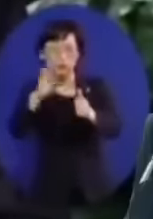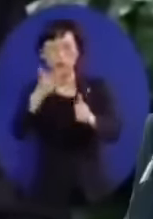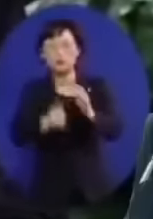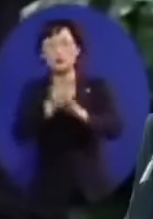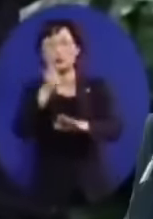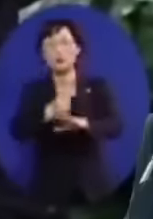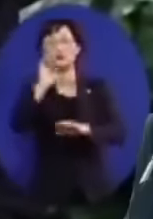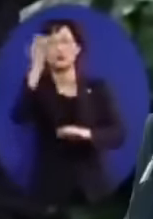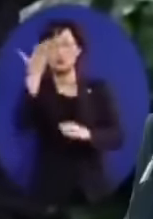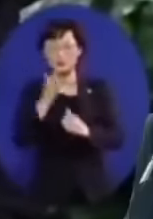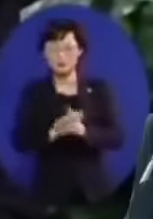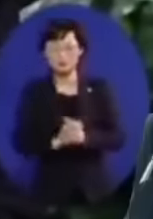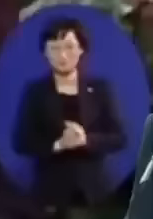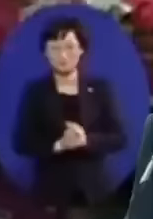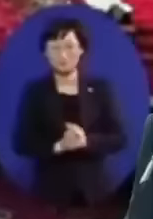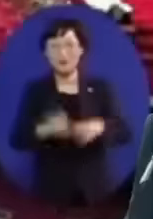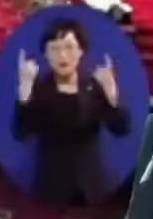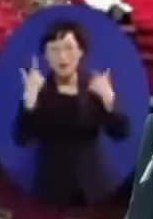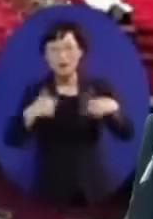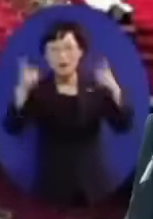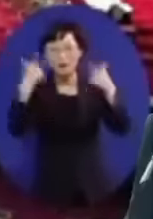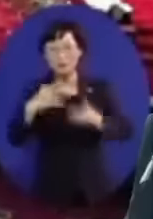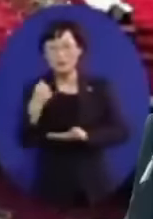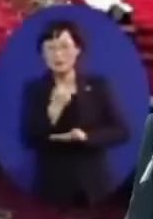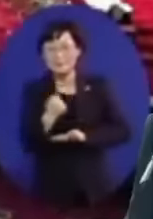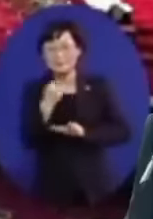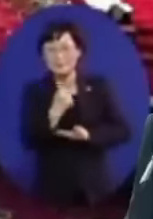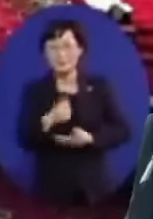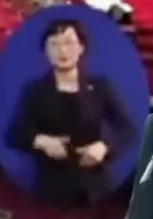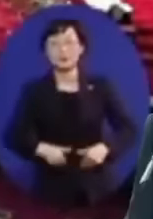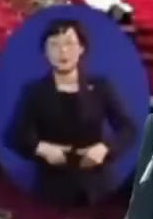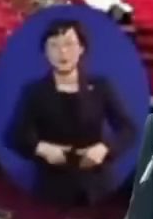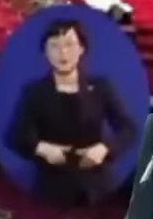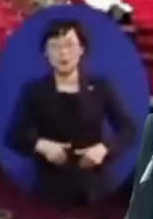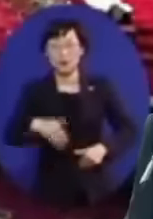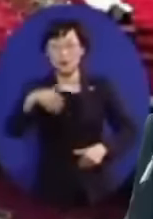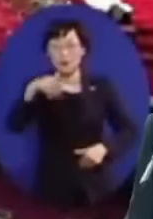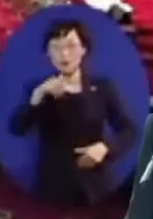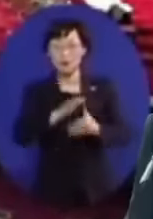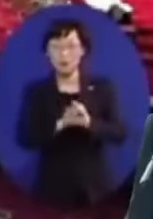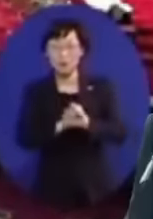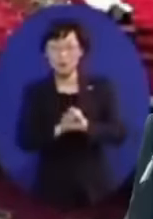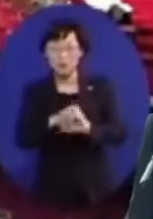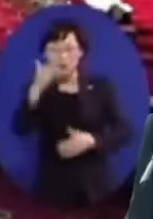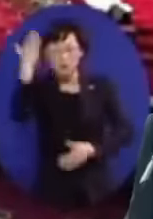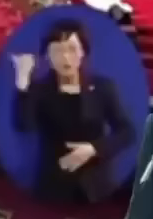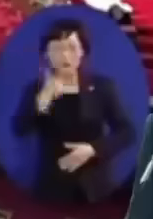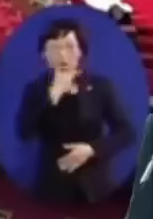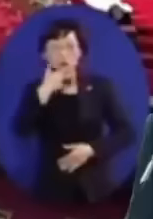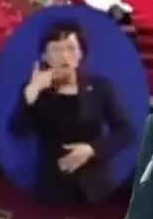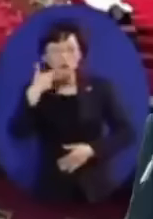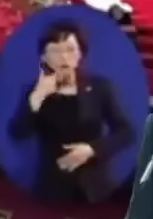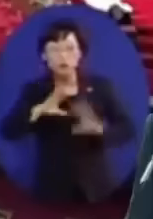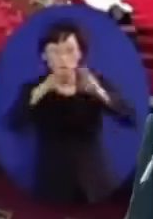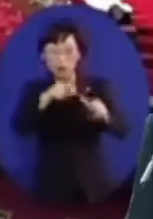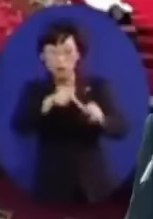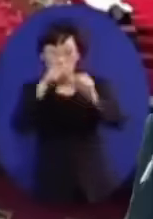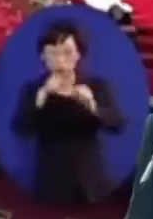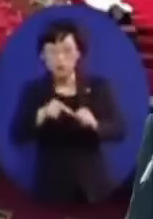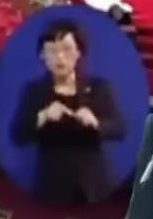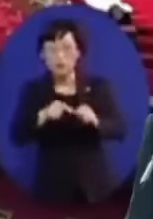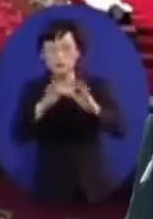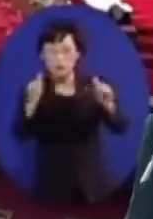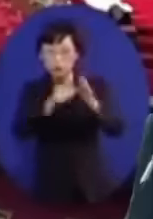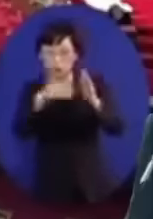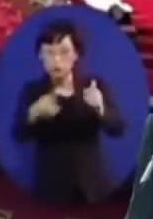것입니다. 항상 휴대해야 되는 것입니다. 찰스 1세의 폭정으로 고통받고 있던 영국을 구원한 크롬웰은